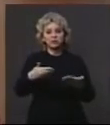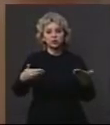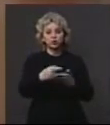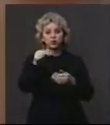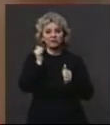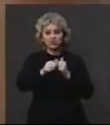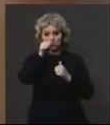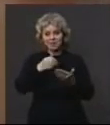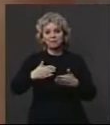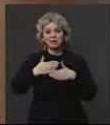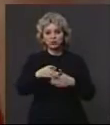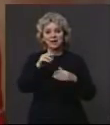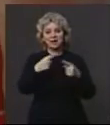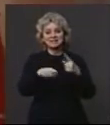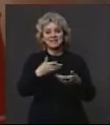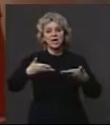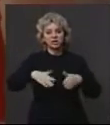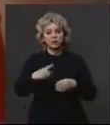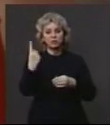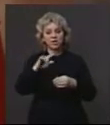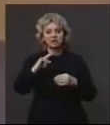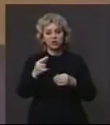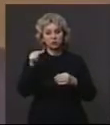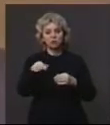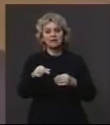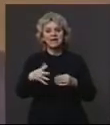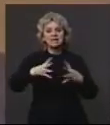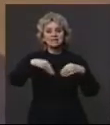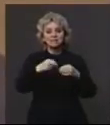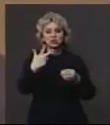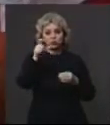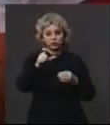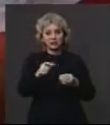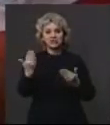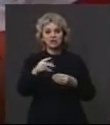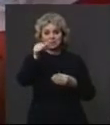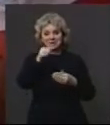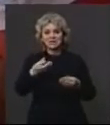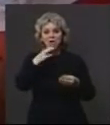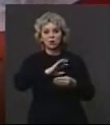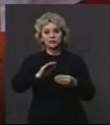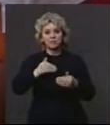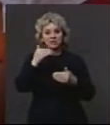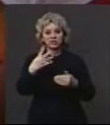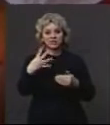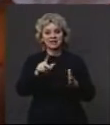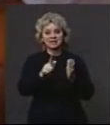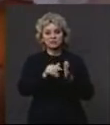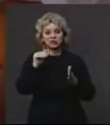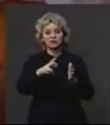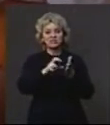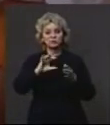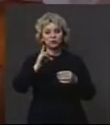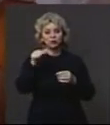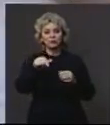нового ежемесячного пособия родителям при рождении первого ребенка. Семьи из 3 человек, чей месячный доход не превышает 47